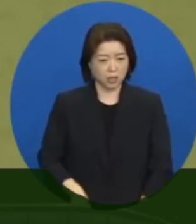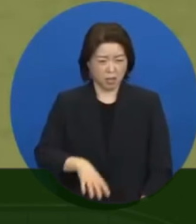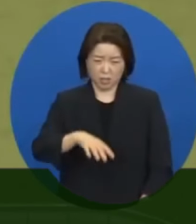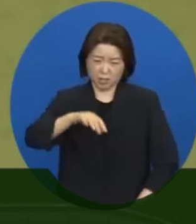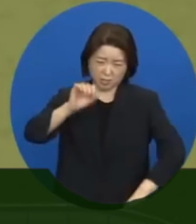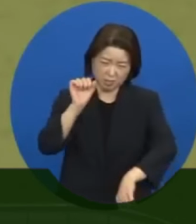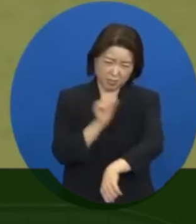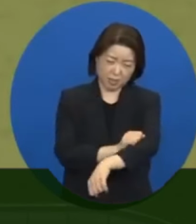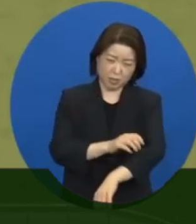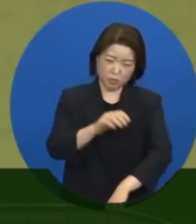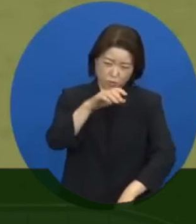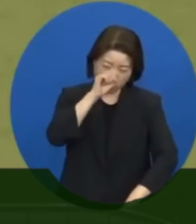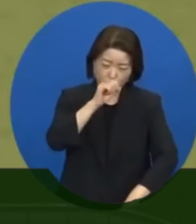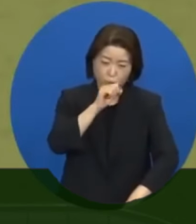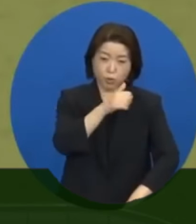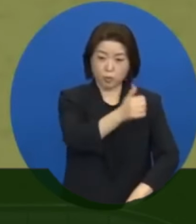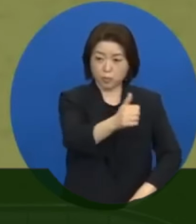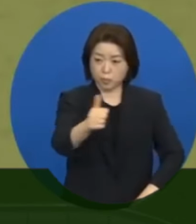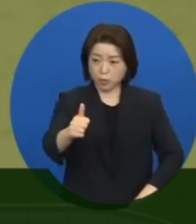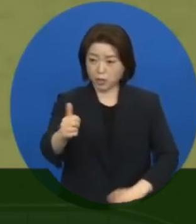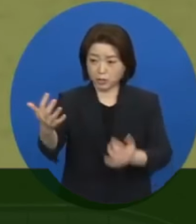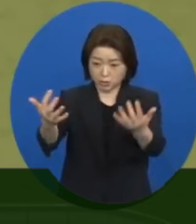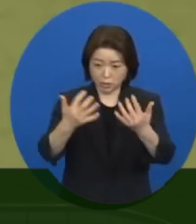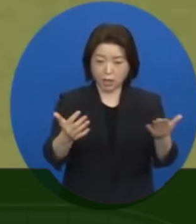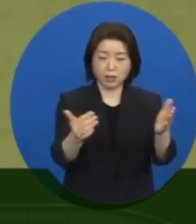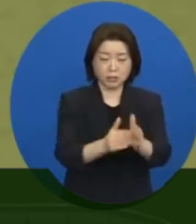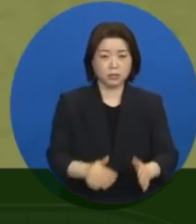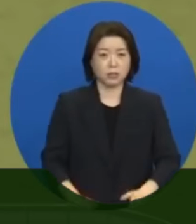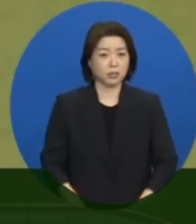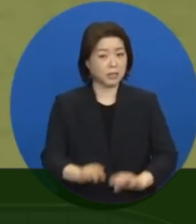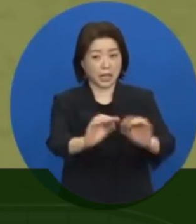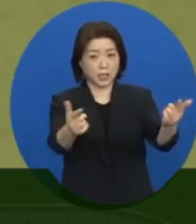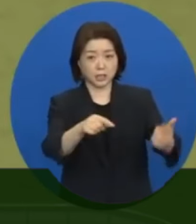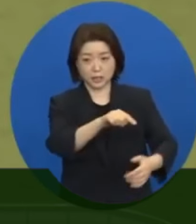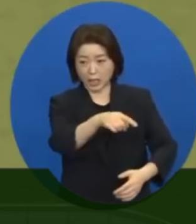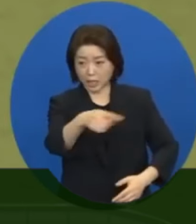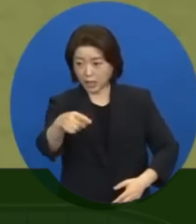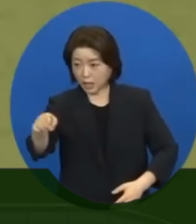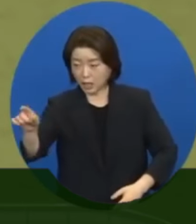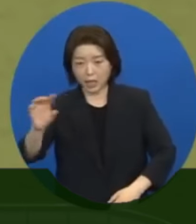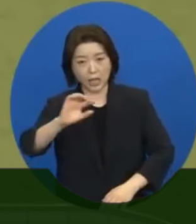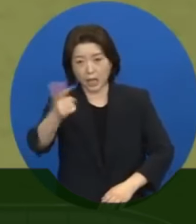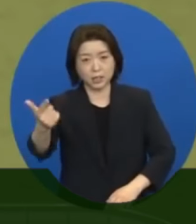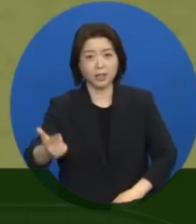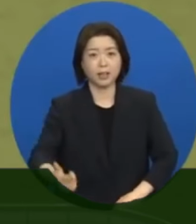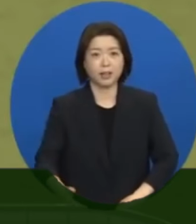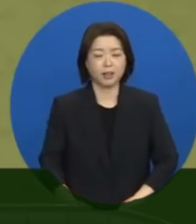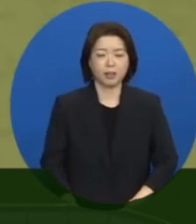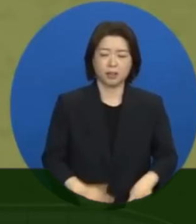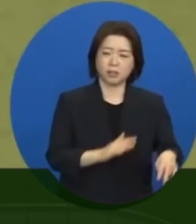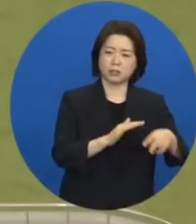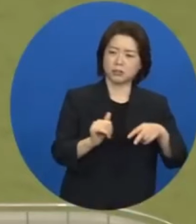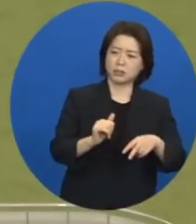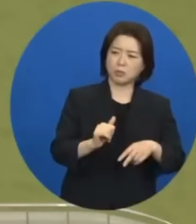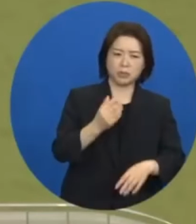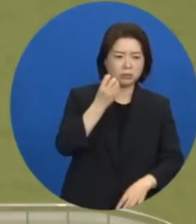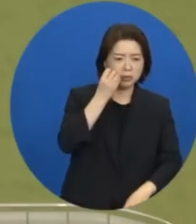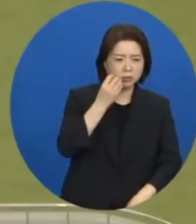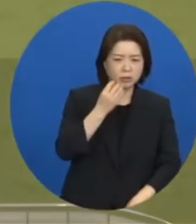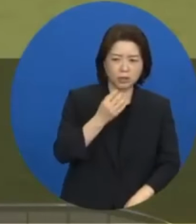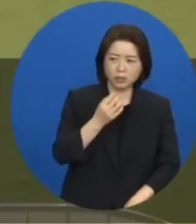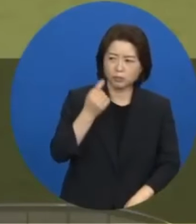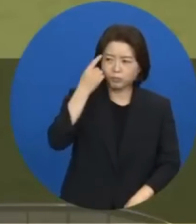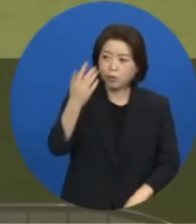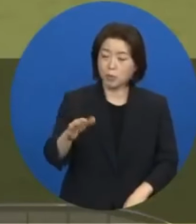나왔어요 주전이 다 나왔는데 다 아니래요 주전이 아니라는 거예 그 사무엘이 이상해 묻는 거죠 아니 아들이